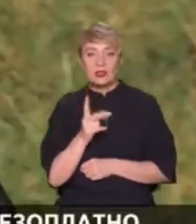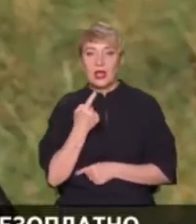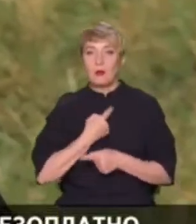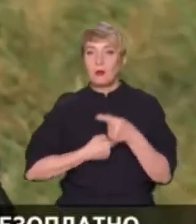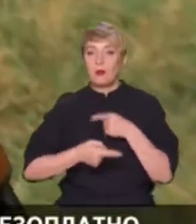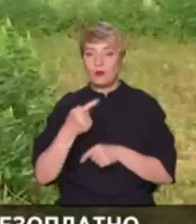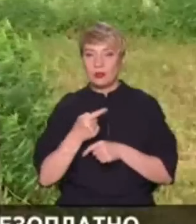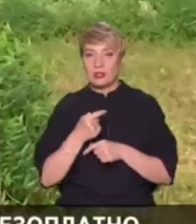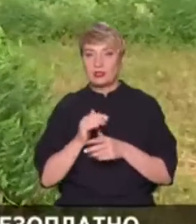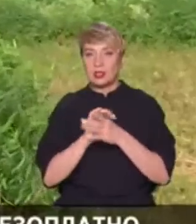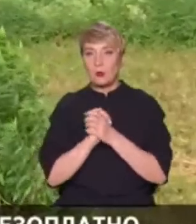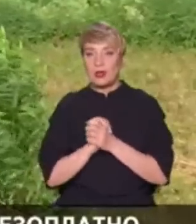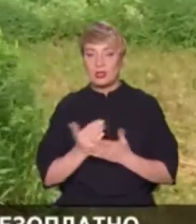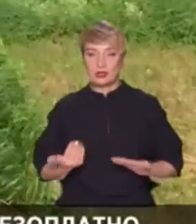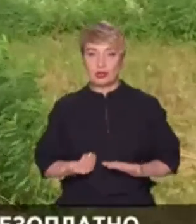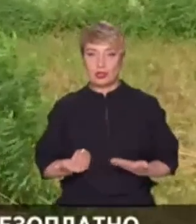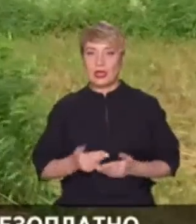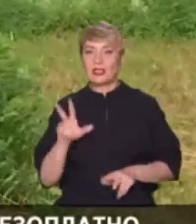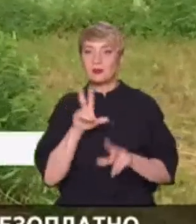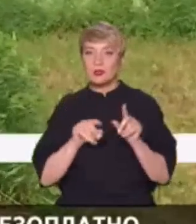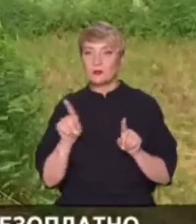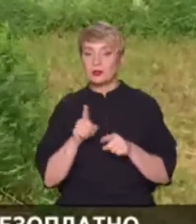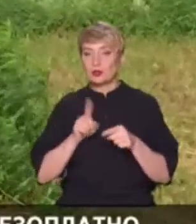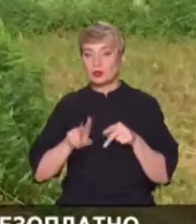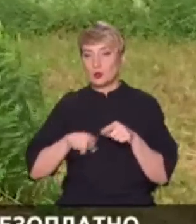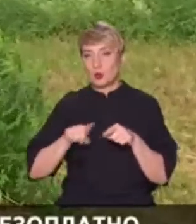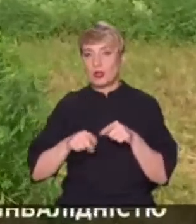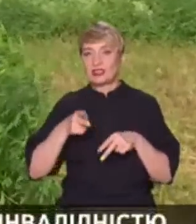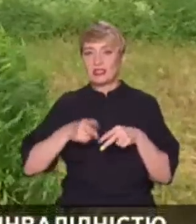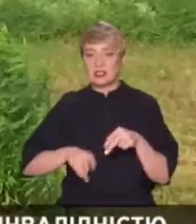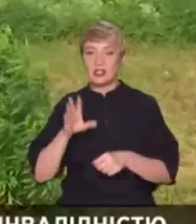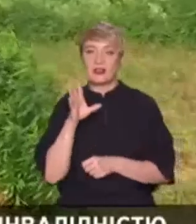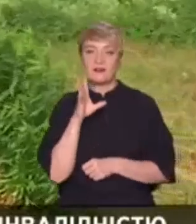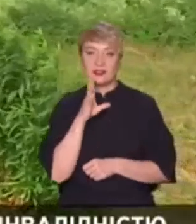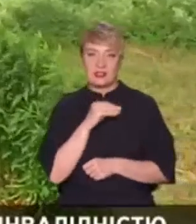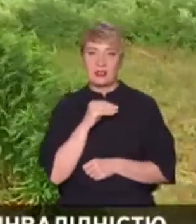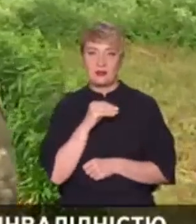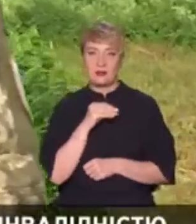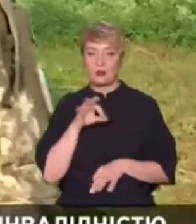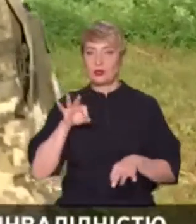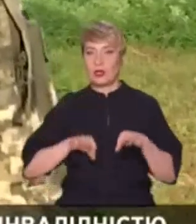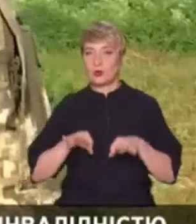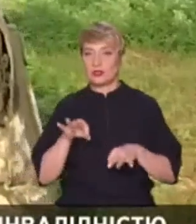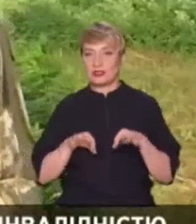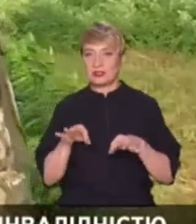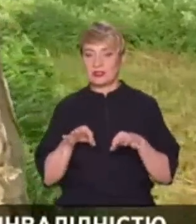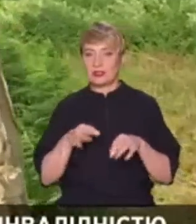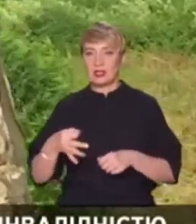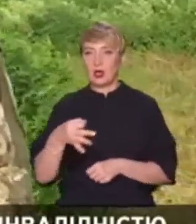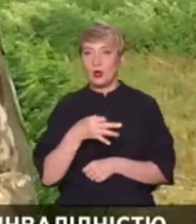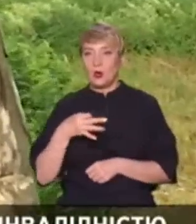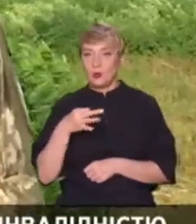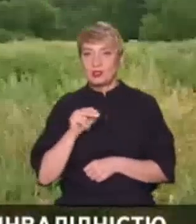у мирне життя. Ну, сподіваємося, що скоро закінчиться і ми ще встигнемо на осінню частину обласного чемпіонату